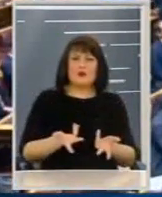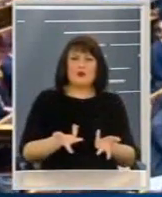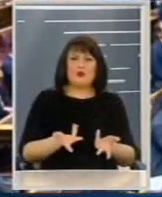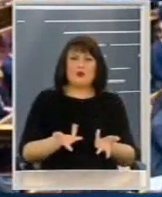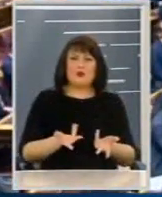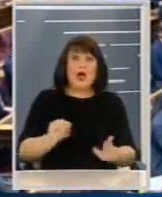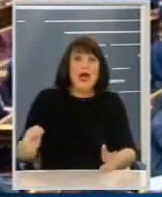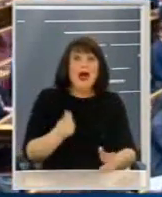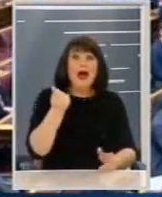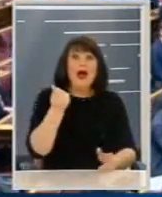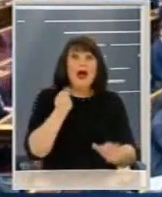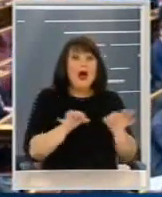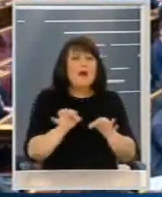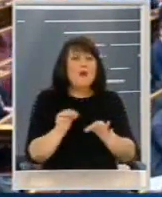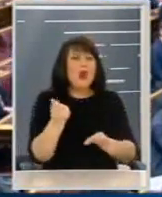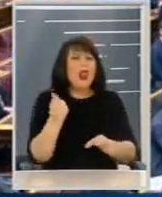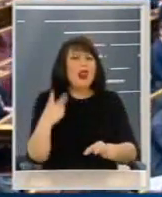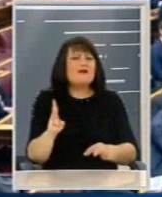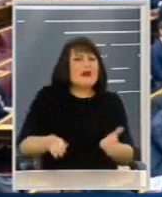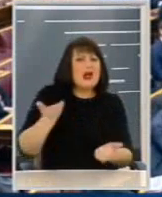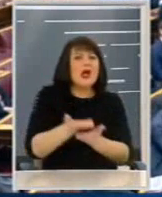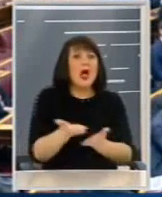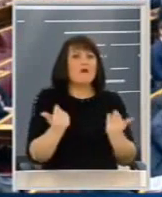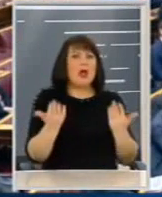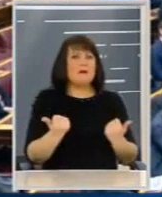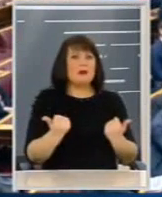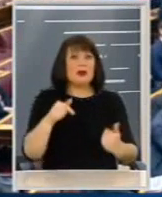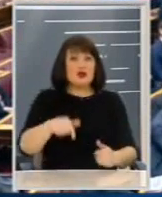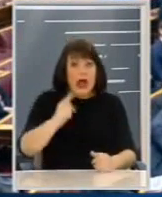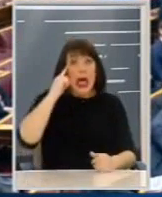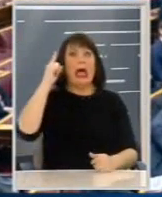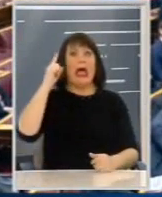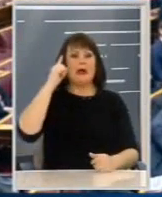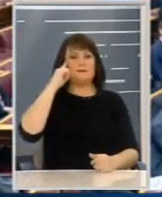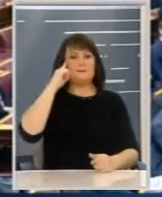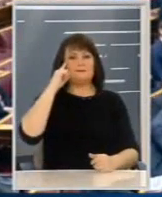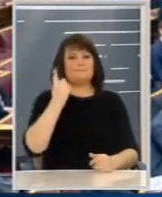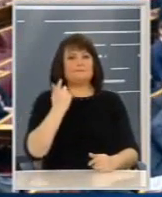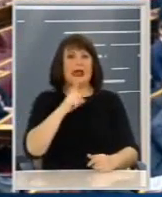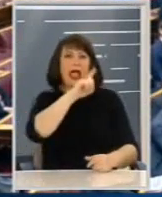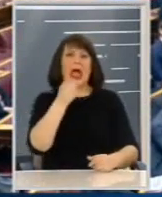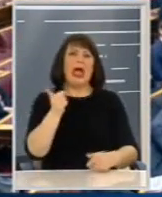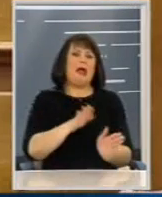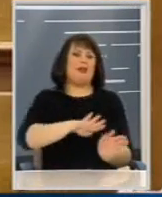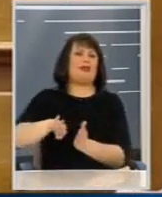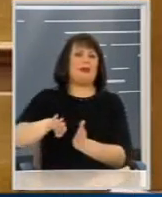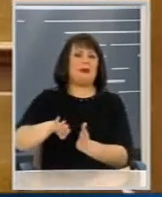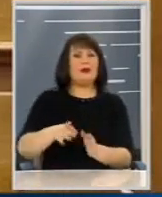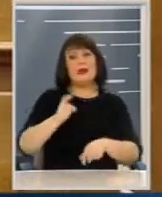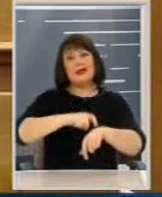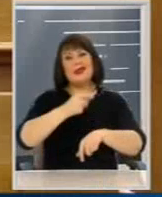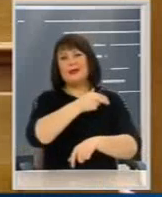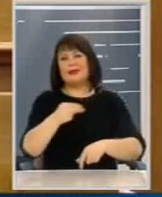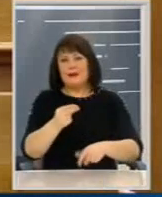το πόθεν αίσχες του στη Βουλή, επινοεί ένα άλλο επίκαιρο ζήτημα που, παρά